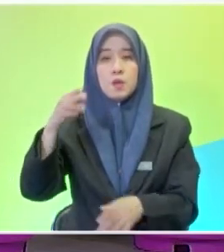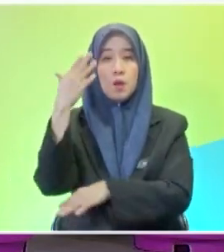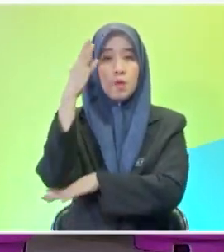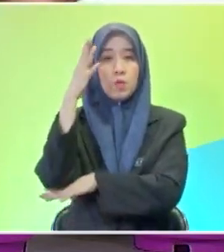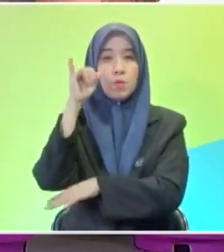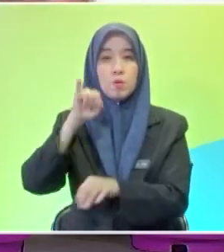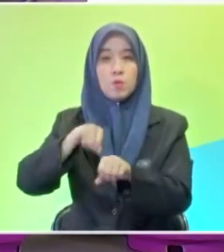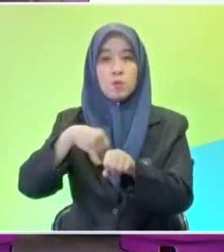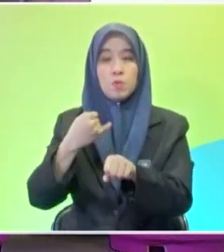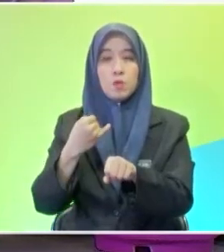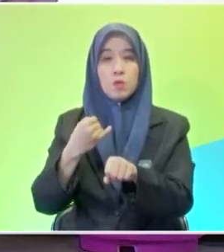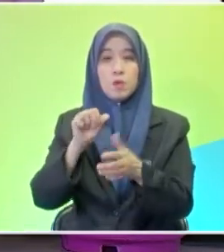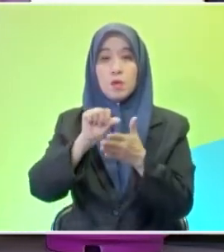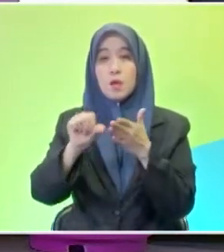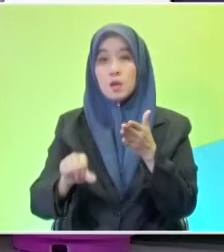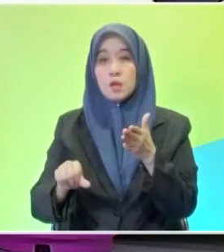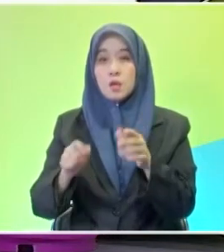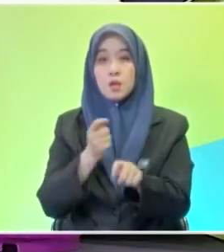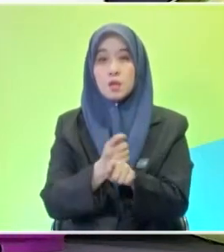yang terakhir